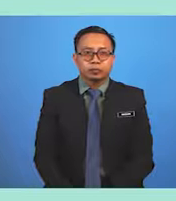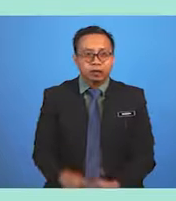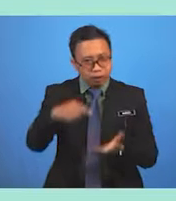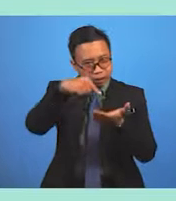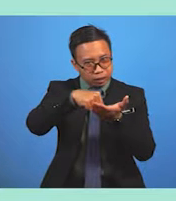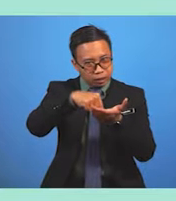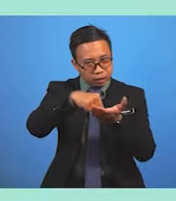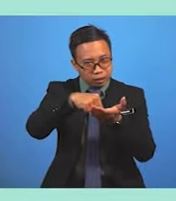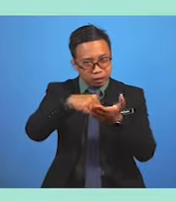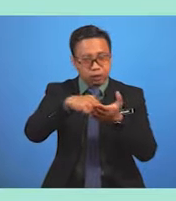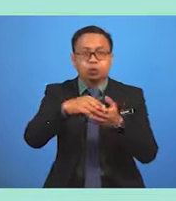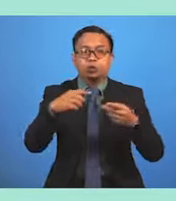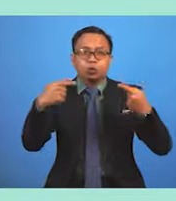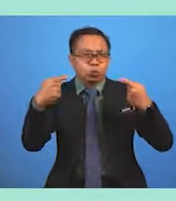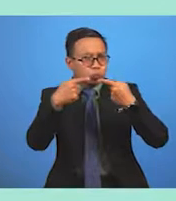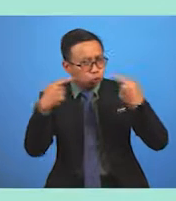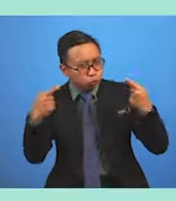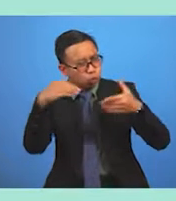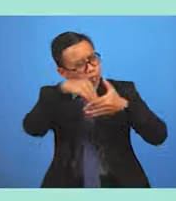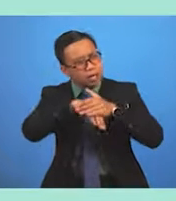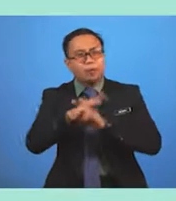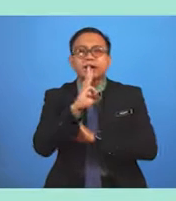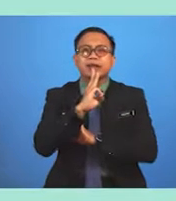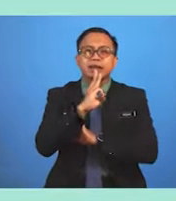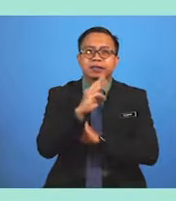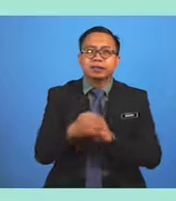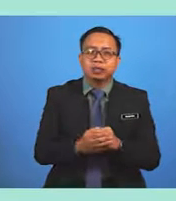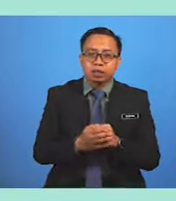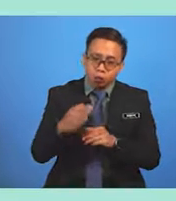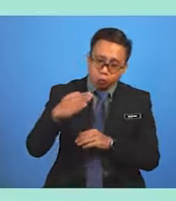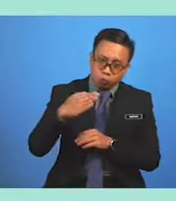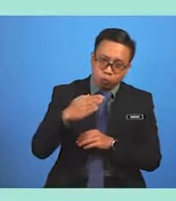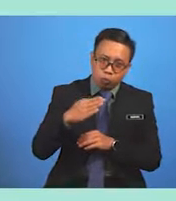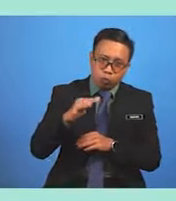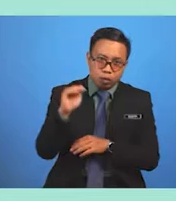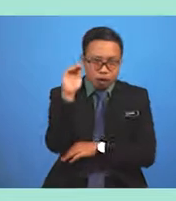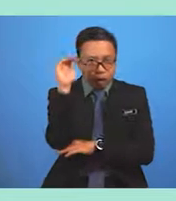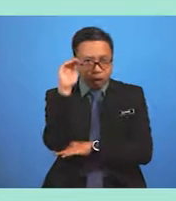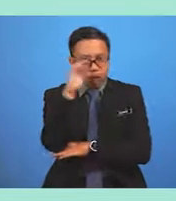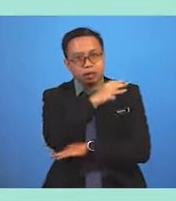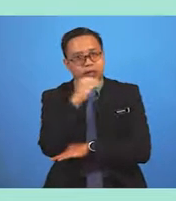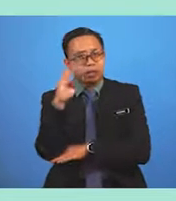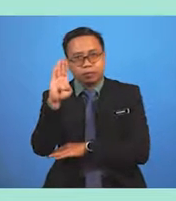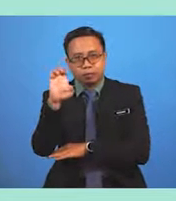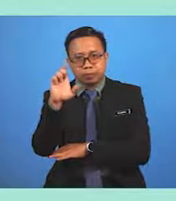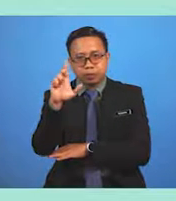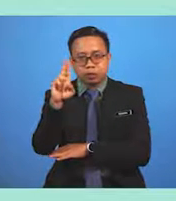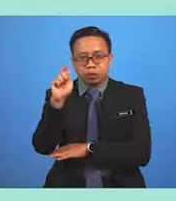Ini pula musuh di dalam air. Antaranya ialah ular dan belut.